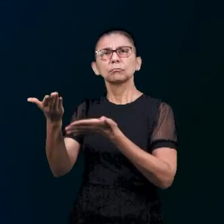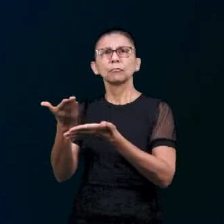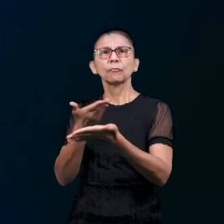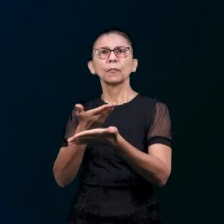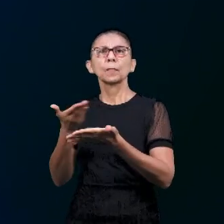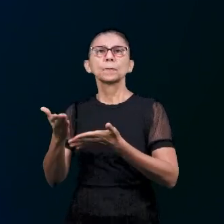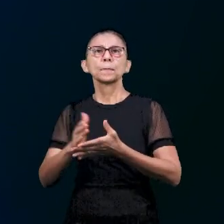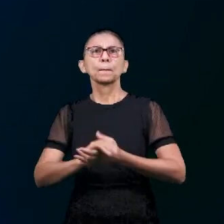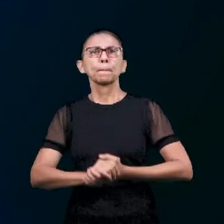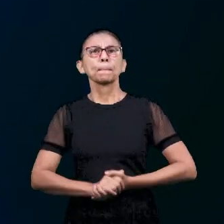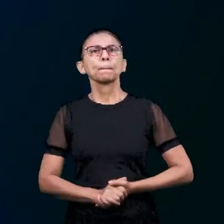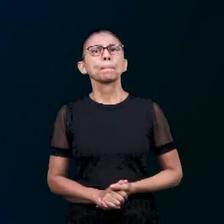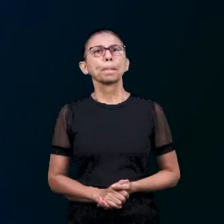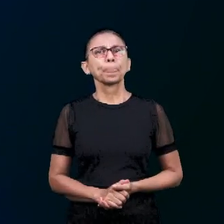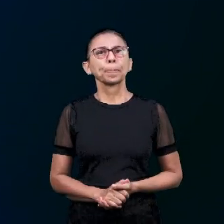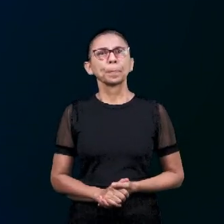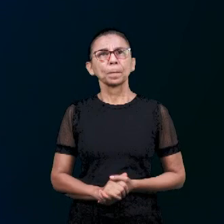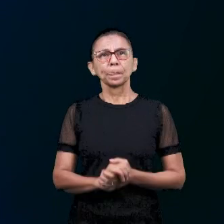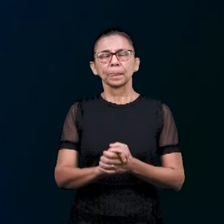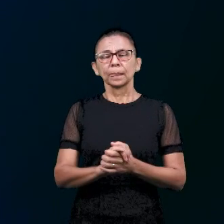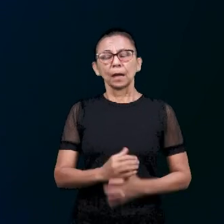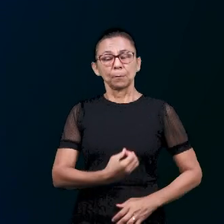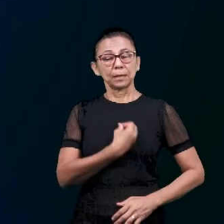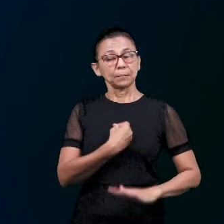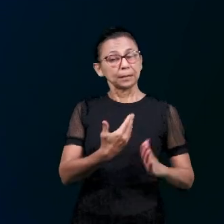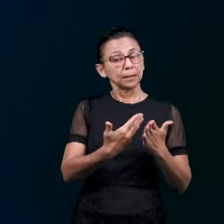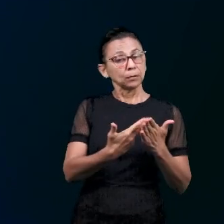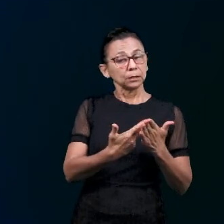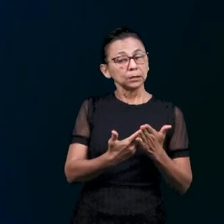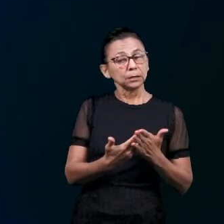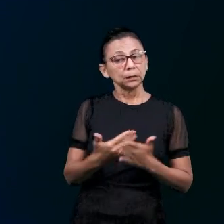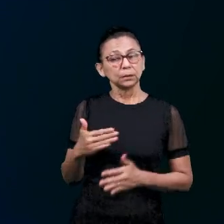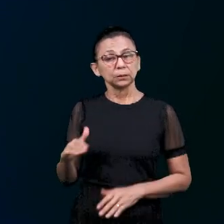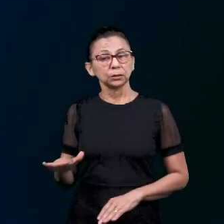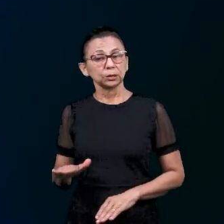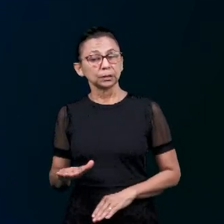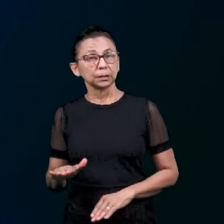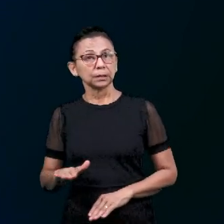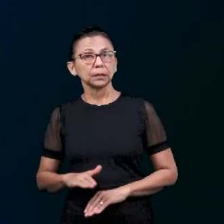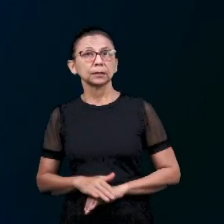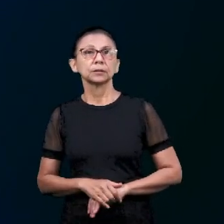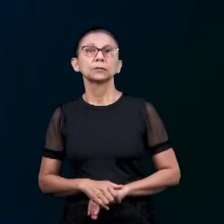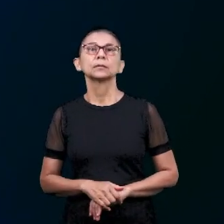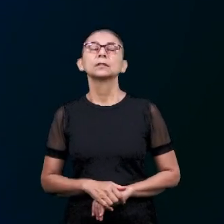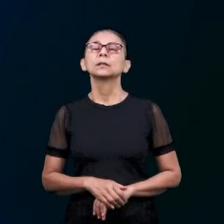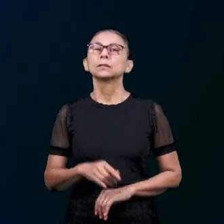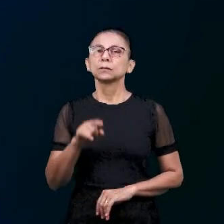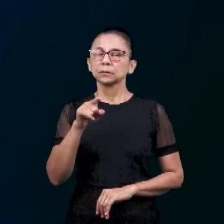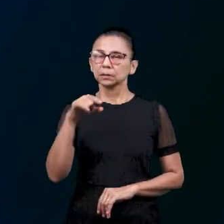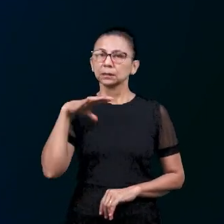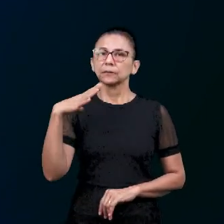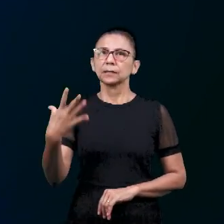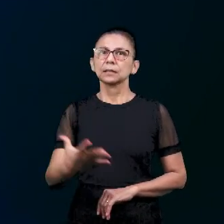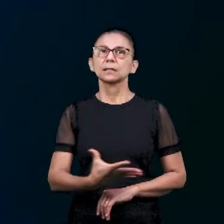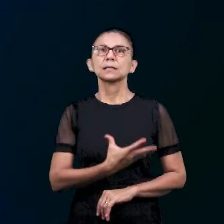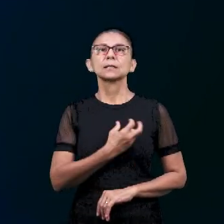et participer de l'étude des enfants, on sera sauvé.